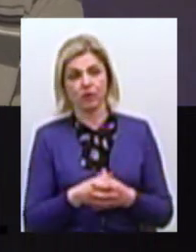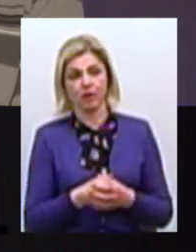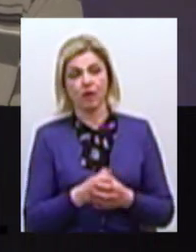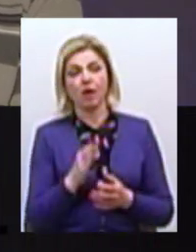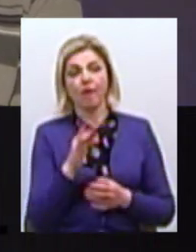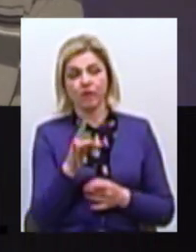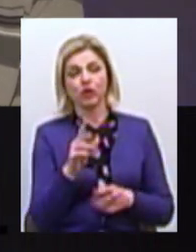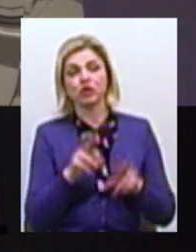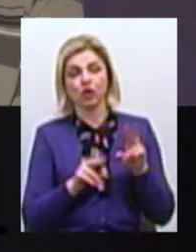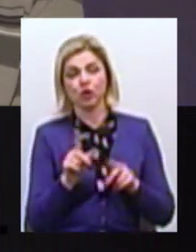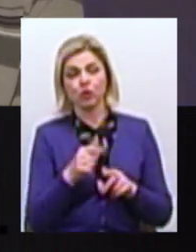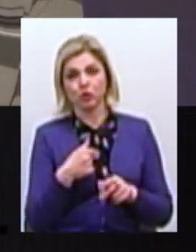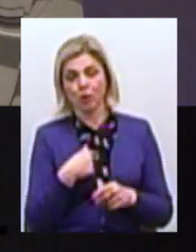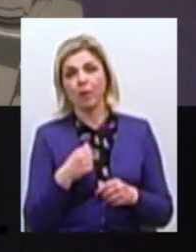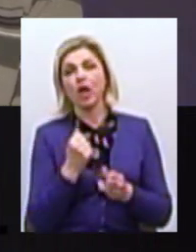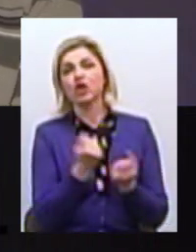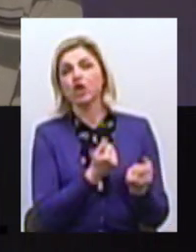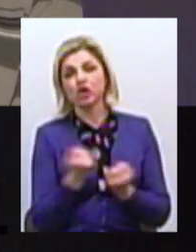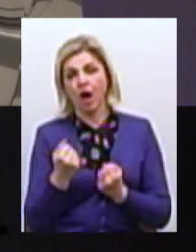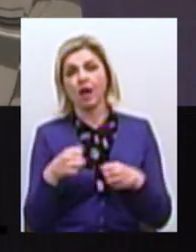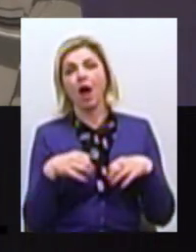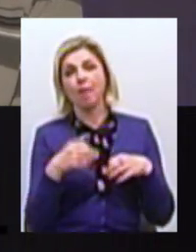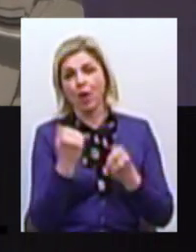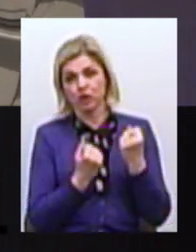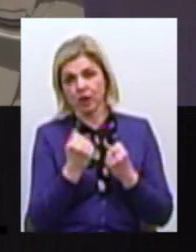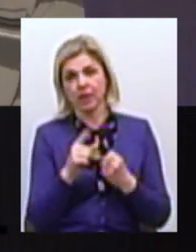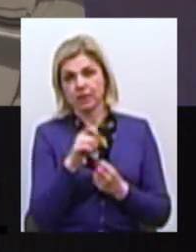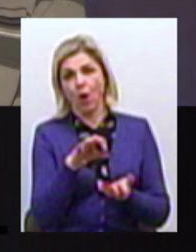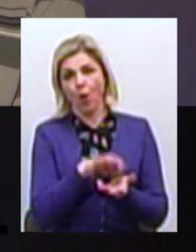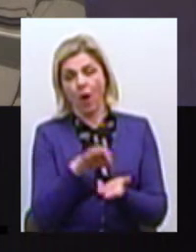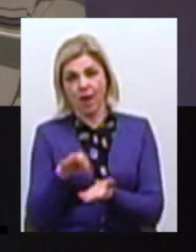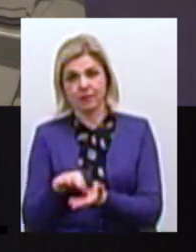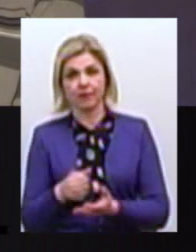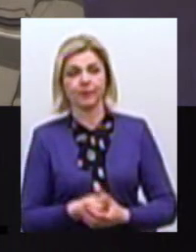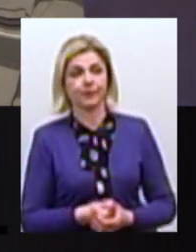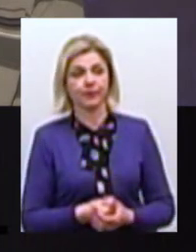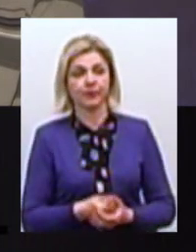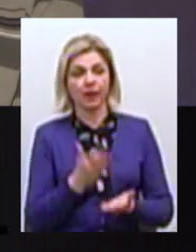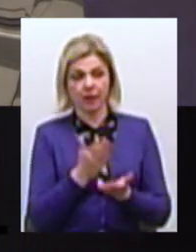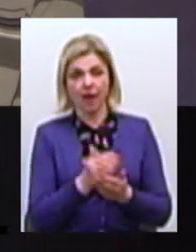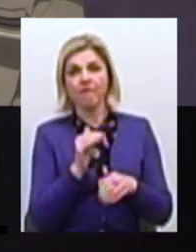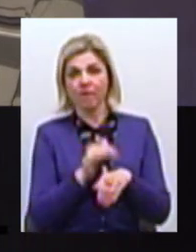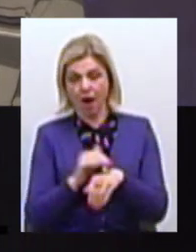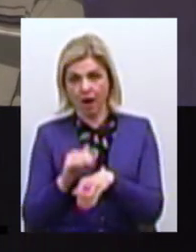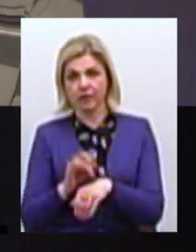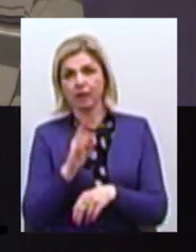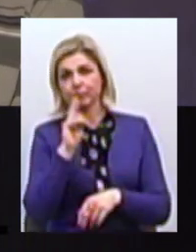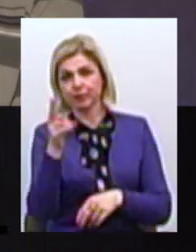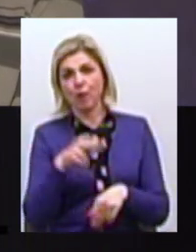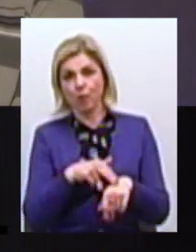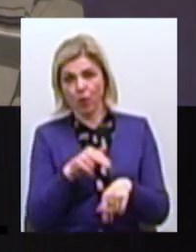Да. Тримали. Вы ложились, не вы лично, є а ваши коллеги ложились под колеса. До поліції. Да. Є непосредственно. Факти, докази, звернення до поліції.